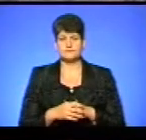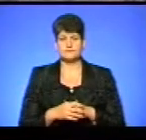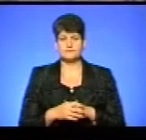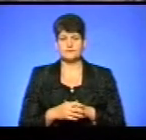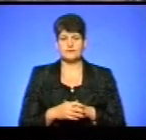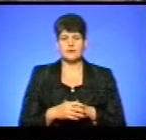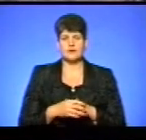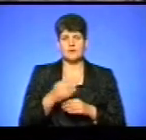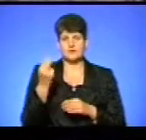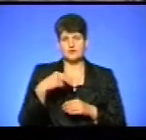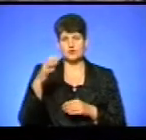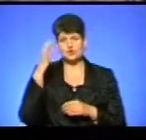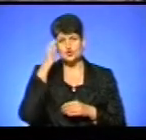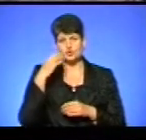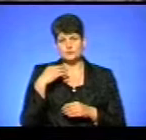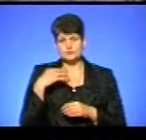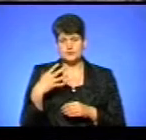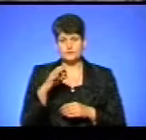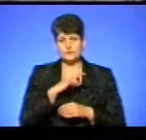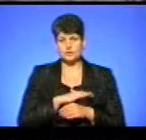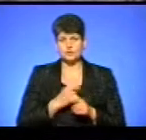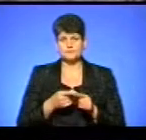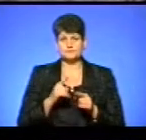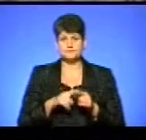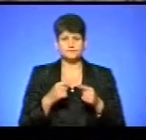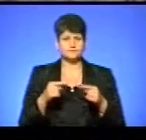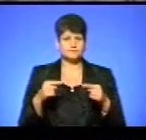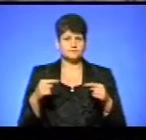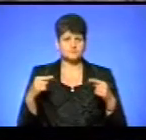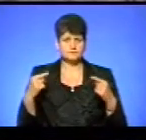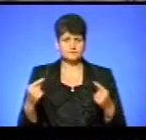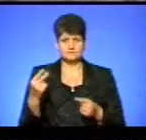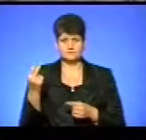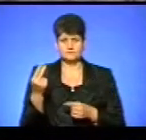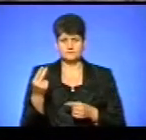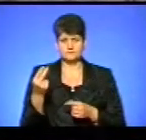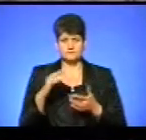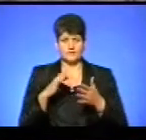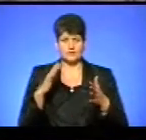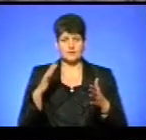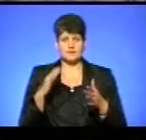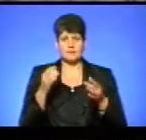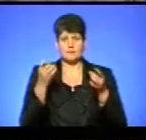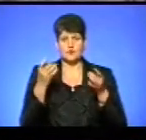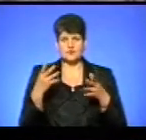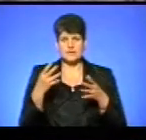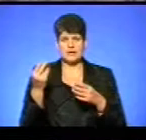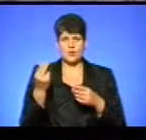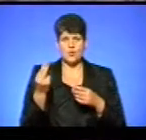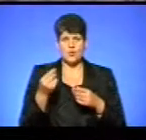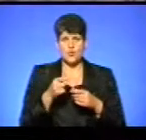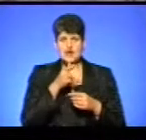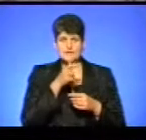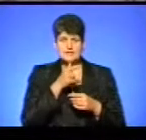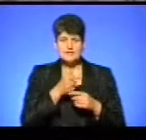Намалювати чорно-білим і використовую для цього різні відтінки простих олівців. Я